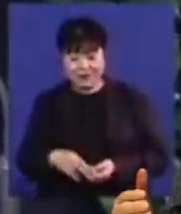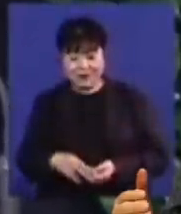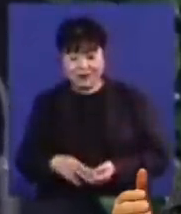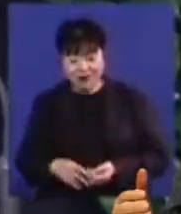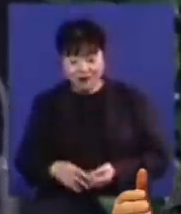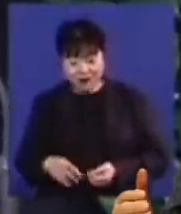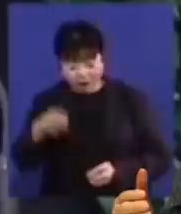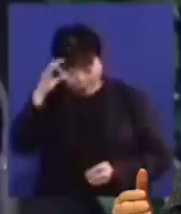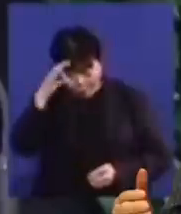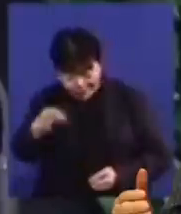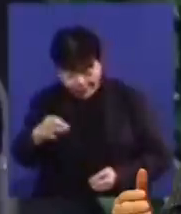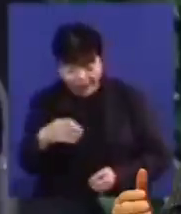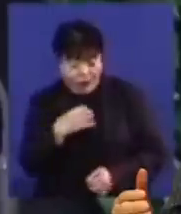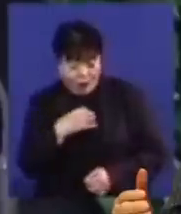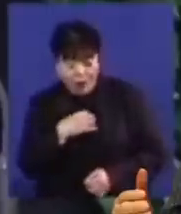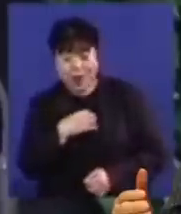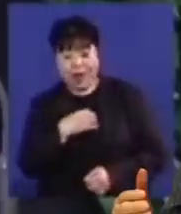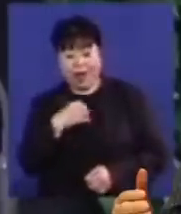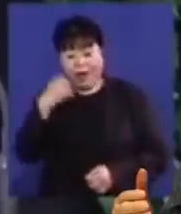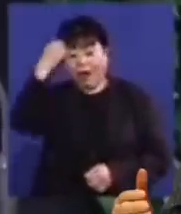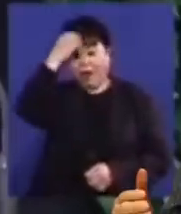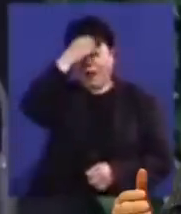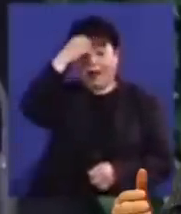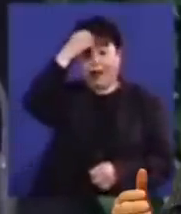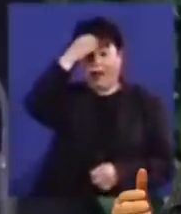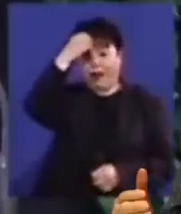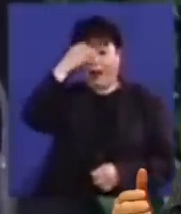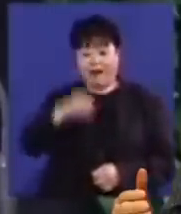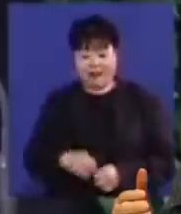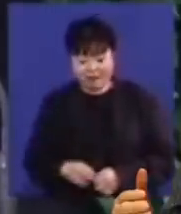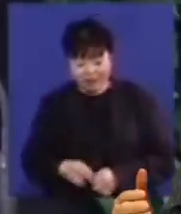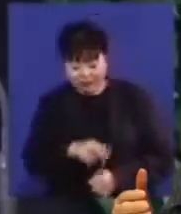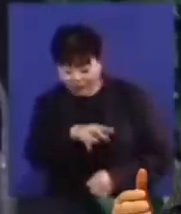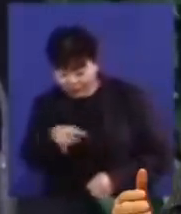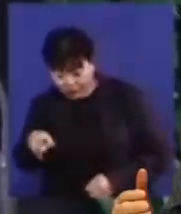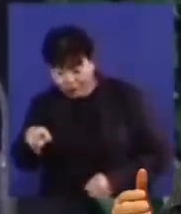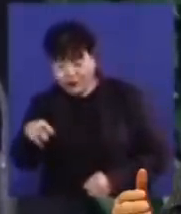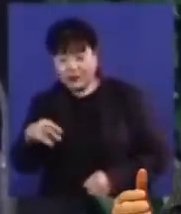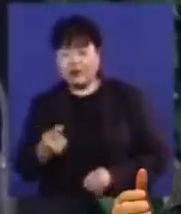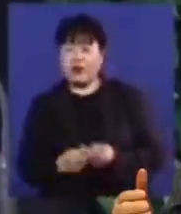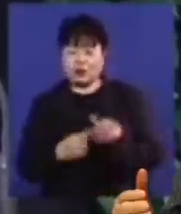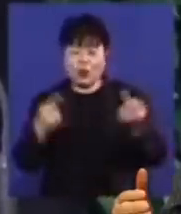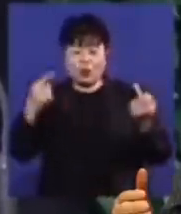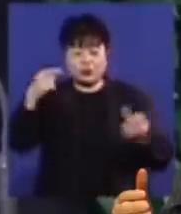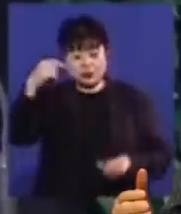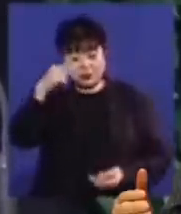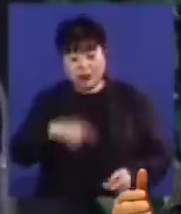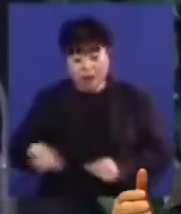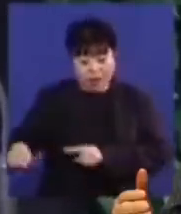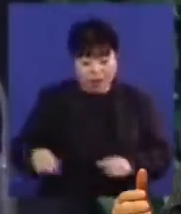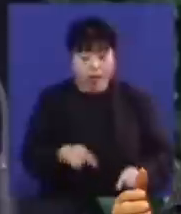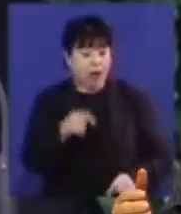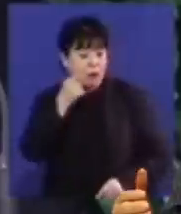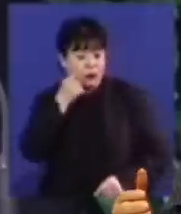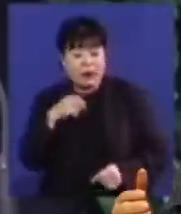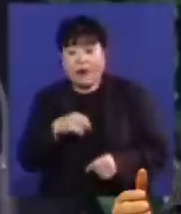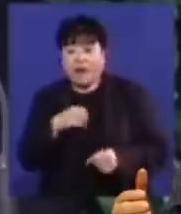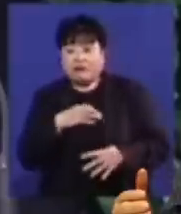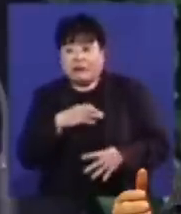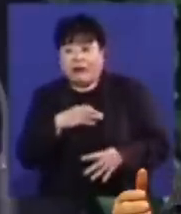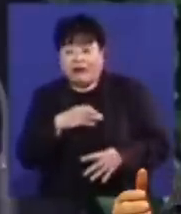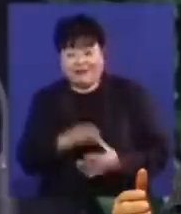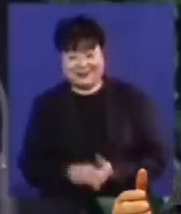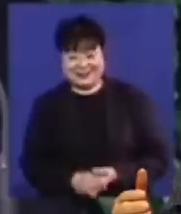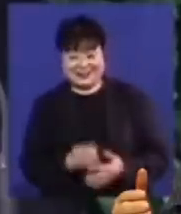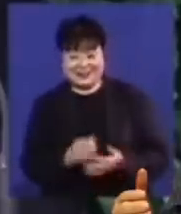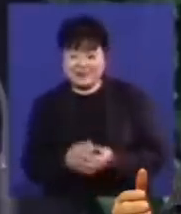벼락. 의지러워서 도저히 내려다보고는 스키를 타고 내려올 수가 없어요.